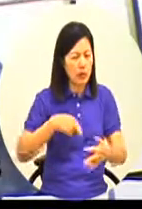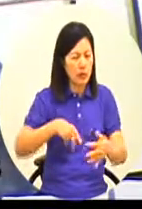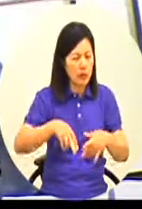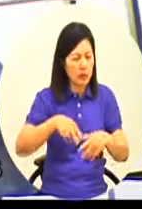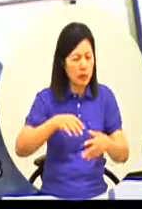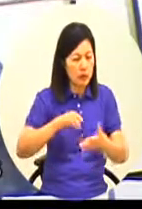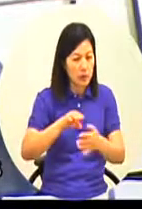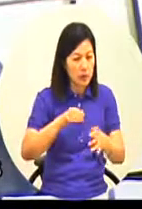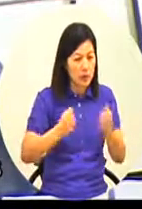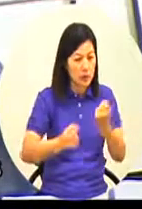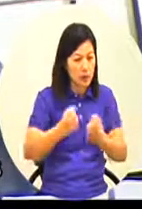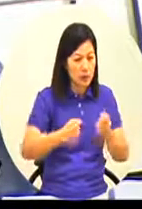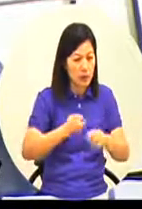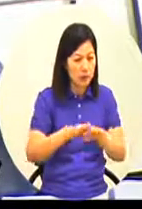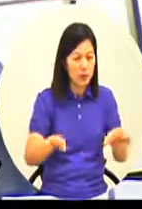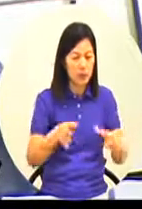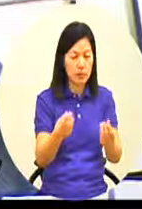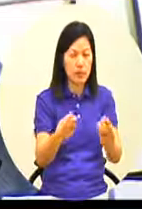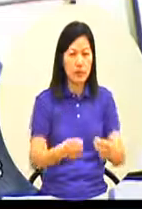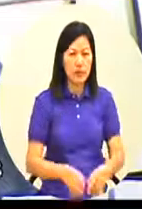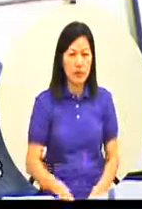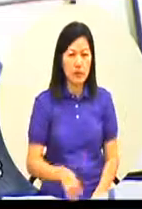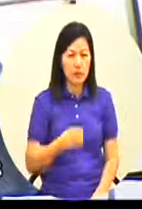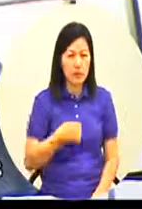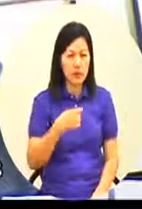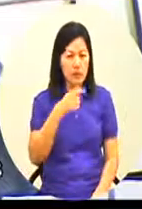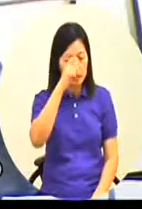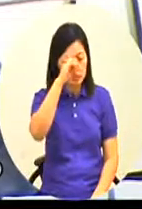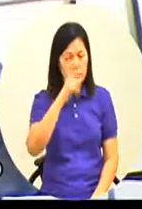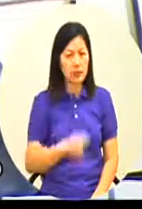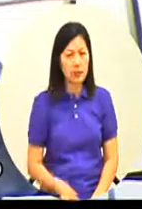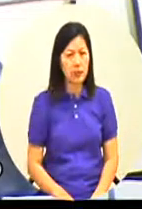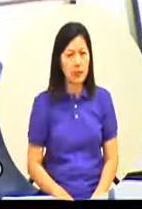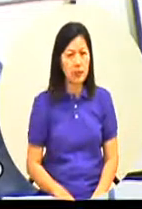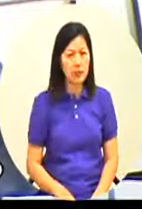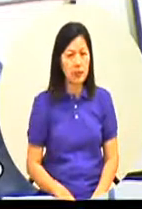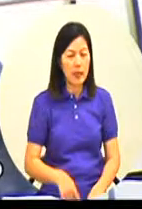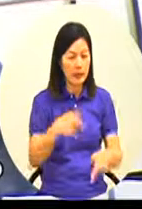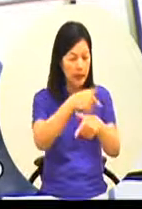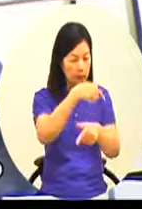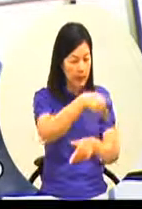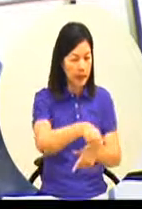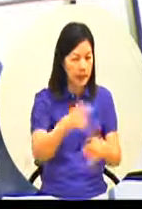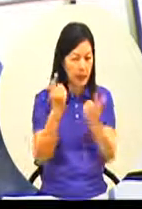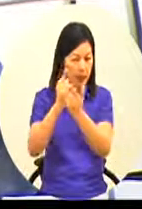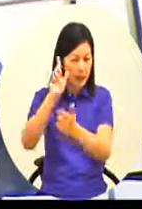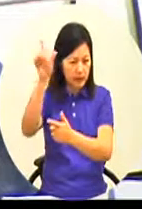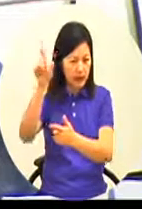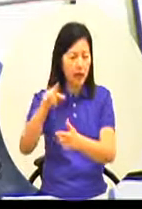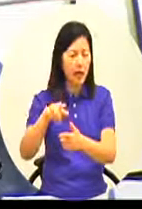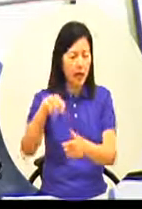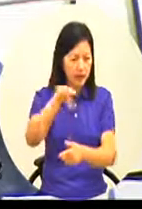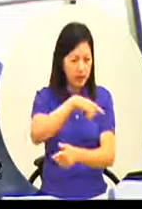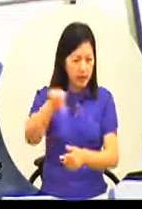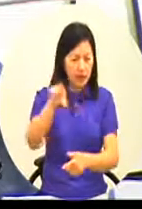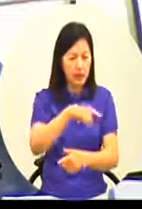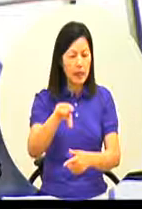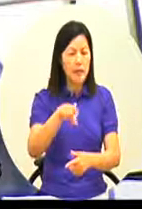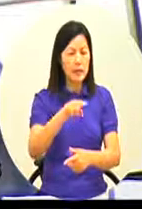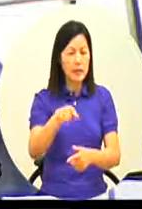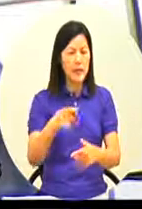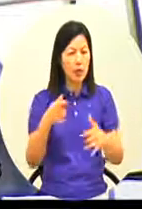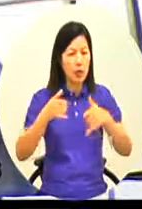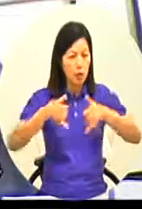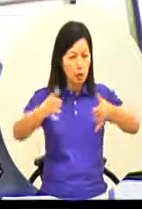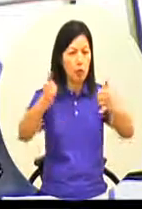全。那我希望在我们南下也好，北上也好，我希望整条道路呢